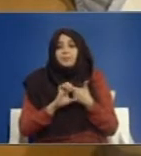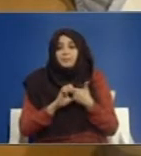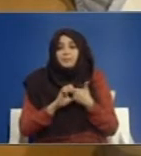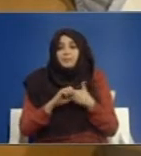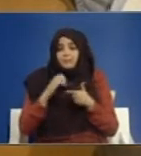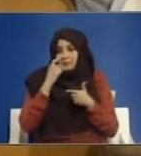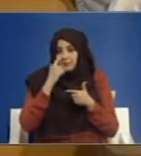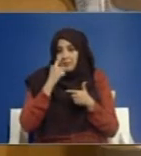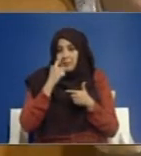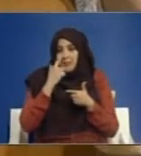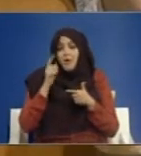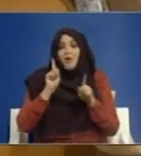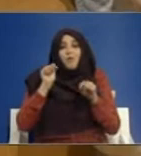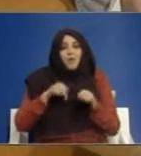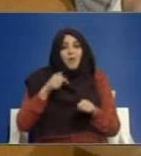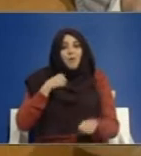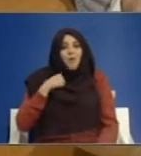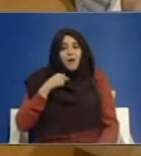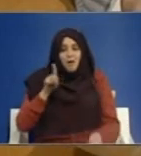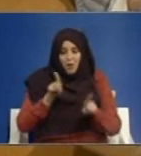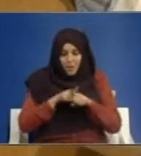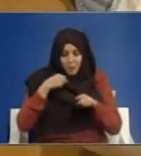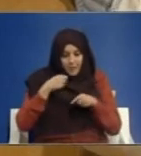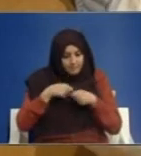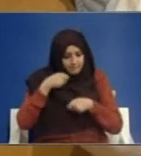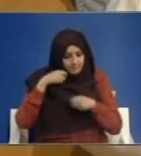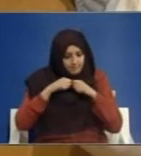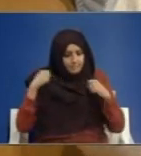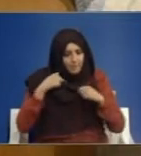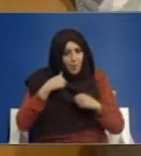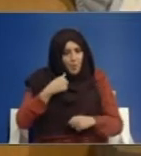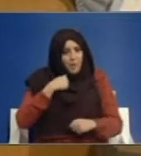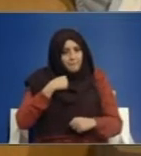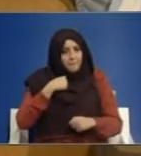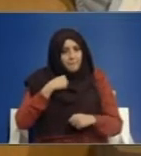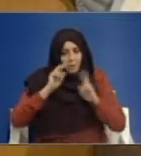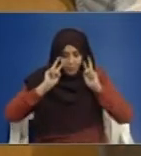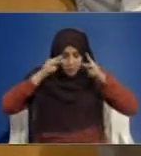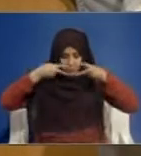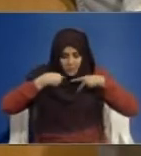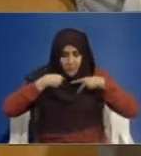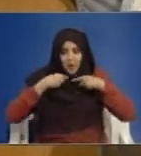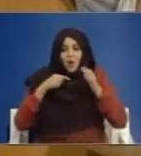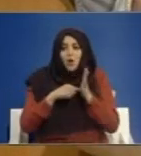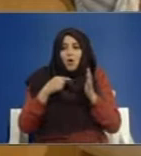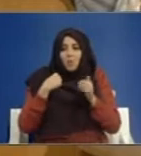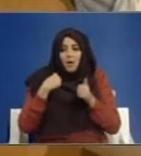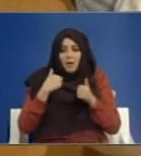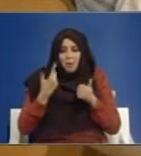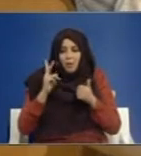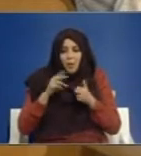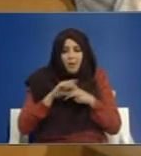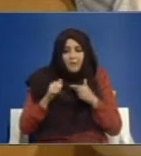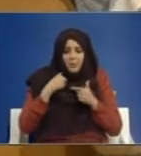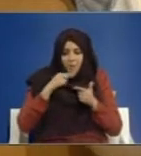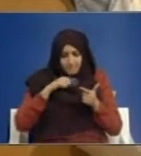الامر الثاني المحاسبه. وش معنى المحاسبه؟ معناتها الانسان لما يقصر يحاسب نفسه،